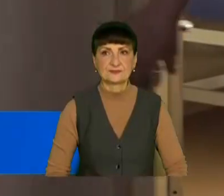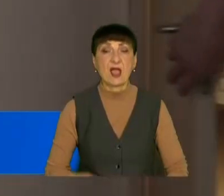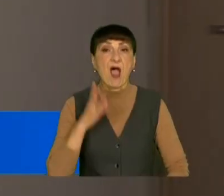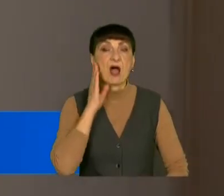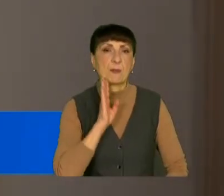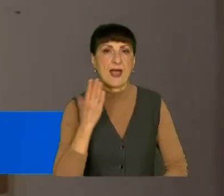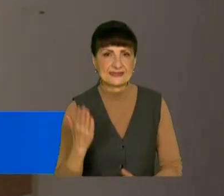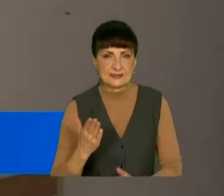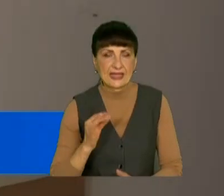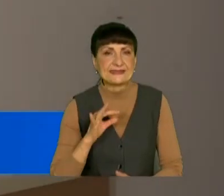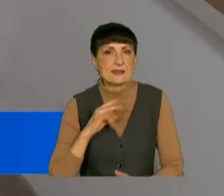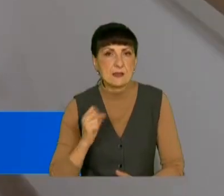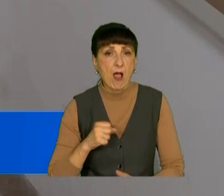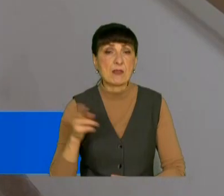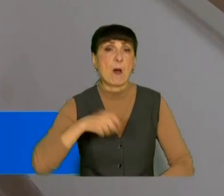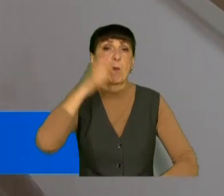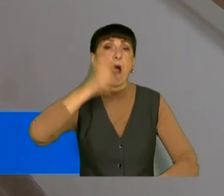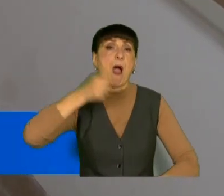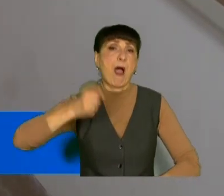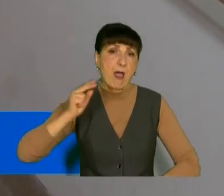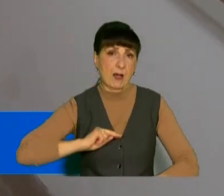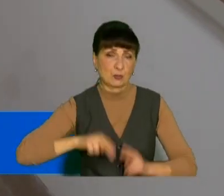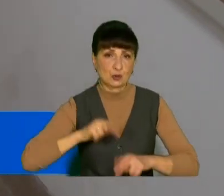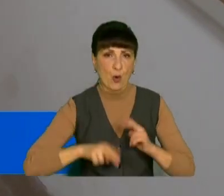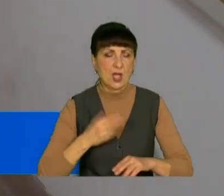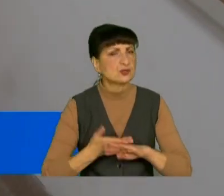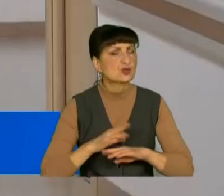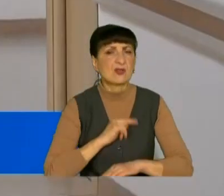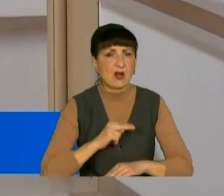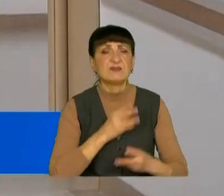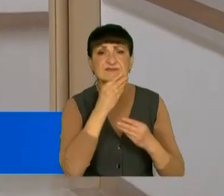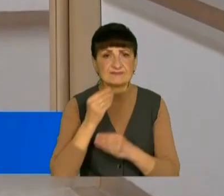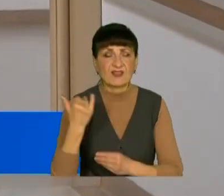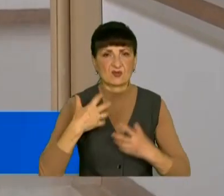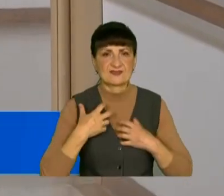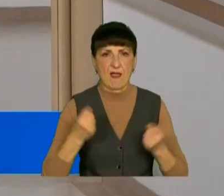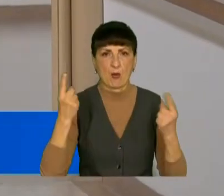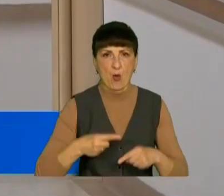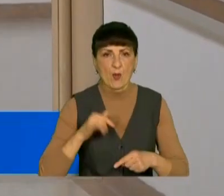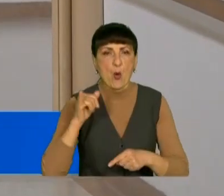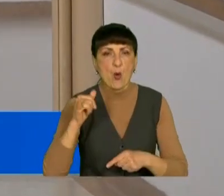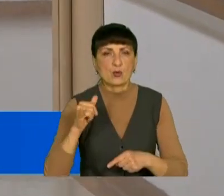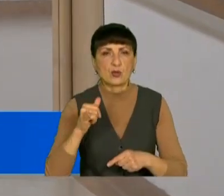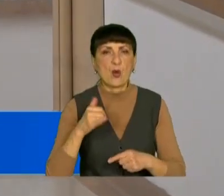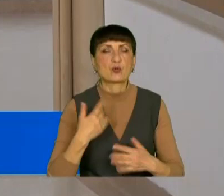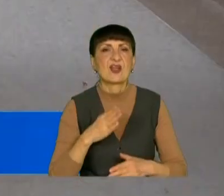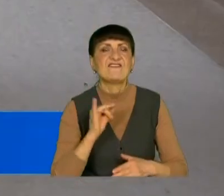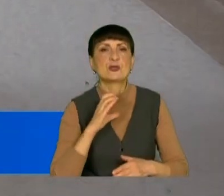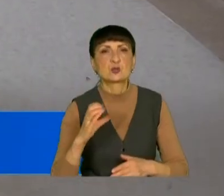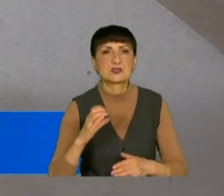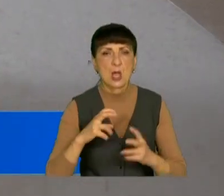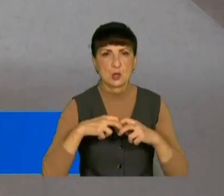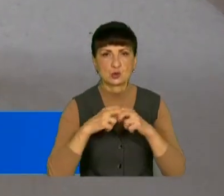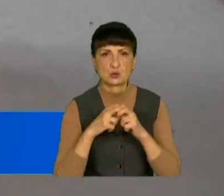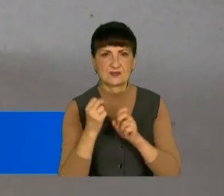Алматинка Индира Серикпаева – маляр с 12-летним стажем. Тяжелая работа сказалась на ее здоровье. У нее диагностировали вирусную деформацию